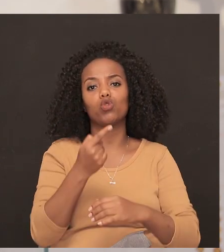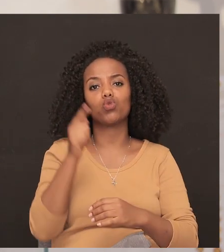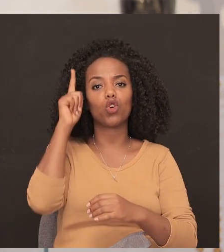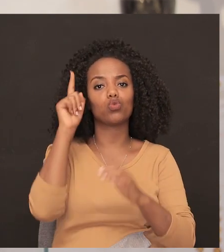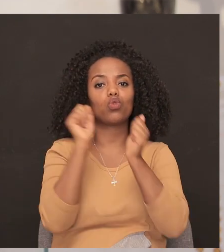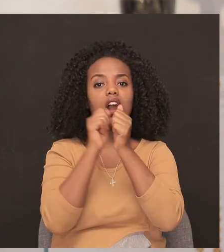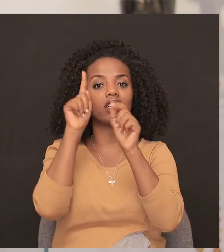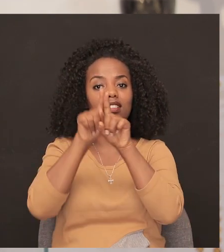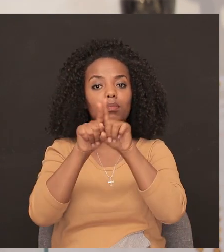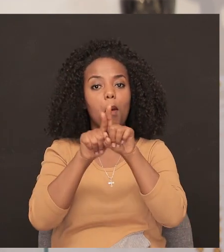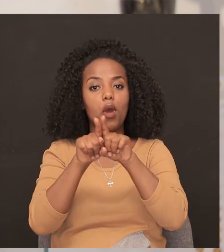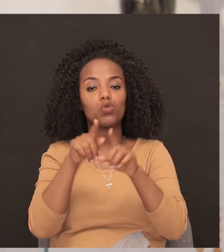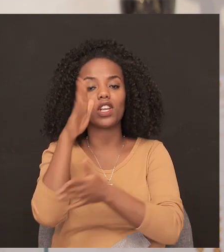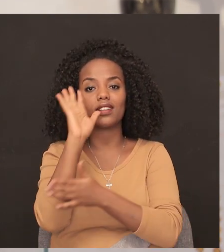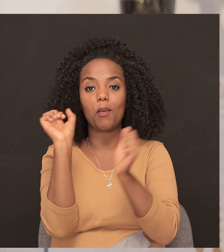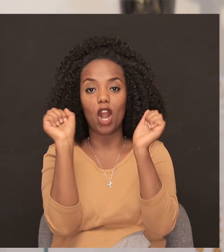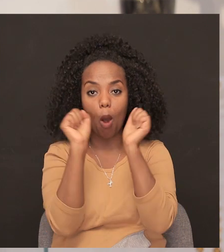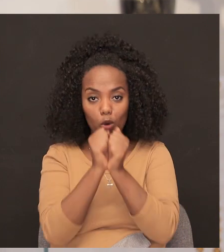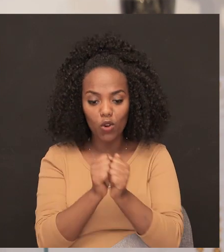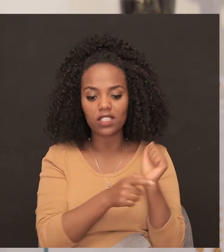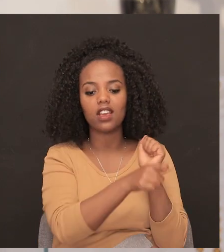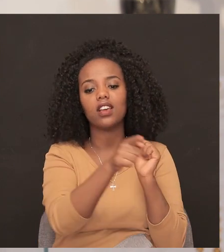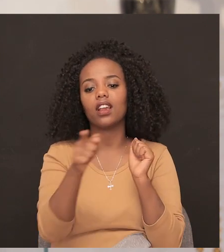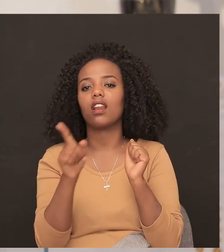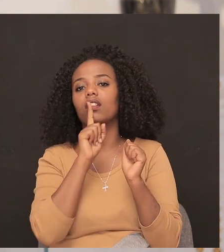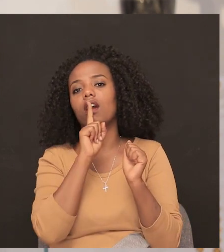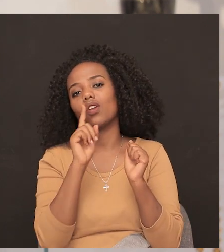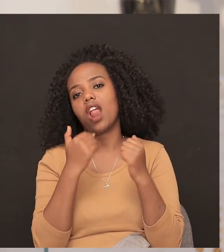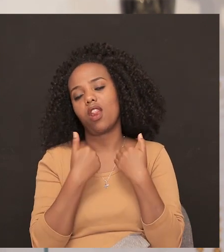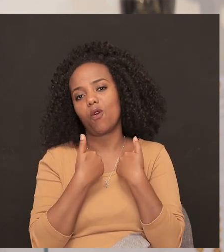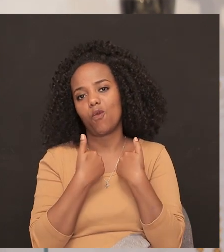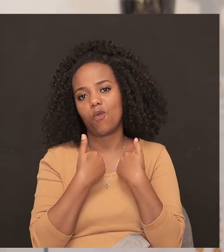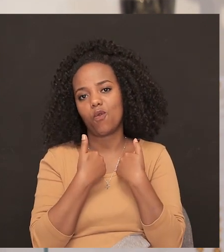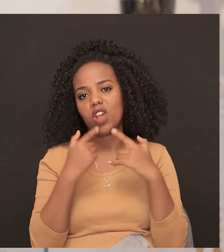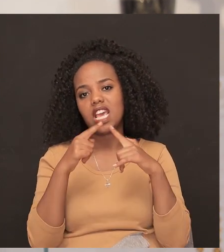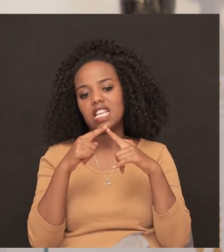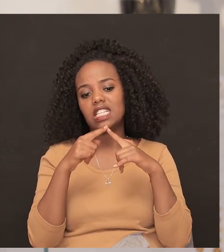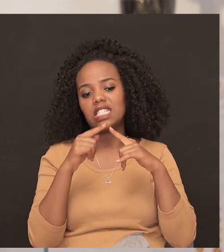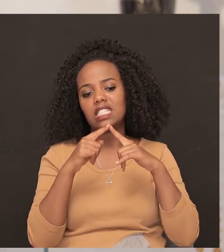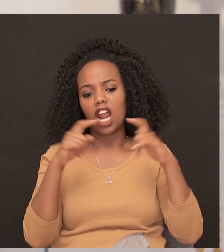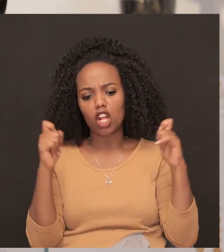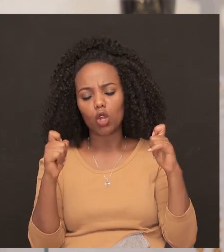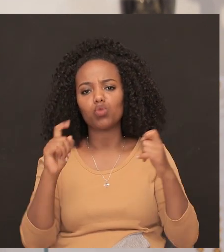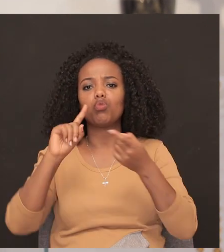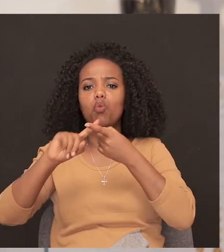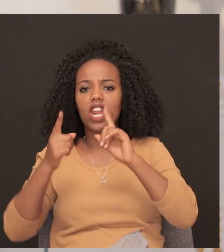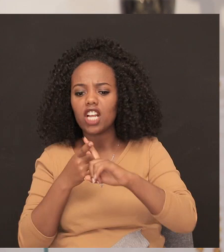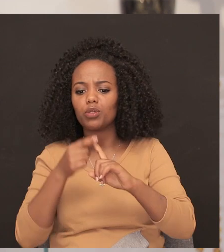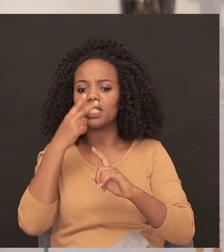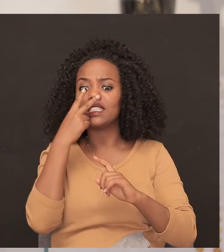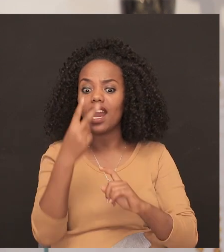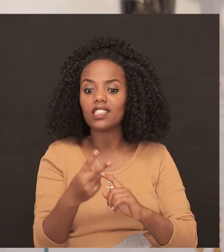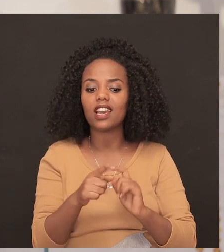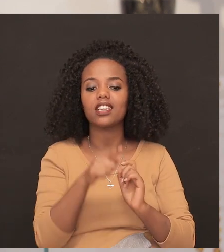ጋር ከተስማማችሁ የእግዚአብሔር አብሮነት ከእናንተ ጋር ነው ያለው። ጠላታችሁም ወዳጃችሁም